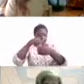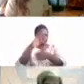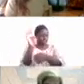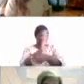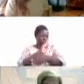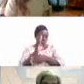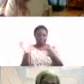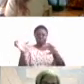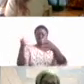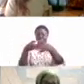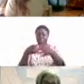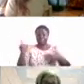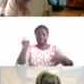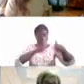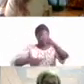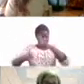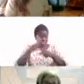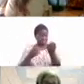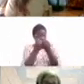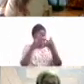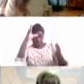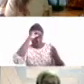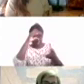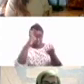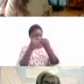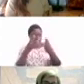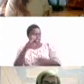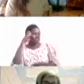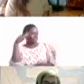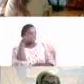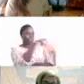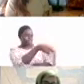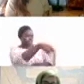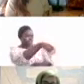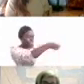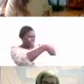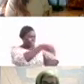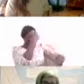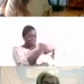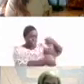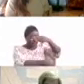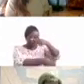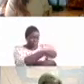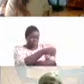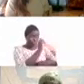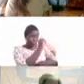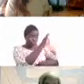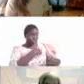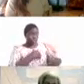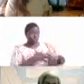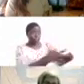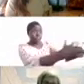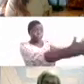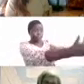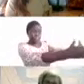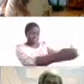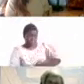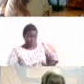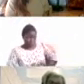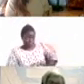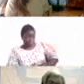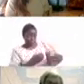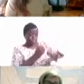Comme les Burundais aussi, notre pays se trouve dans la région de l'Afrique de l'Est. Ici en Afrique de l'Est